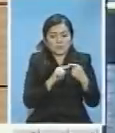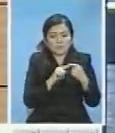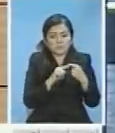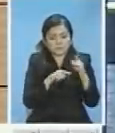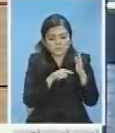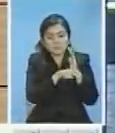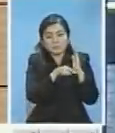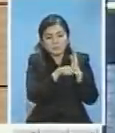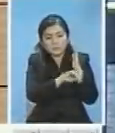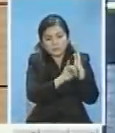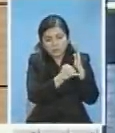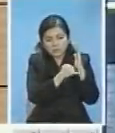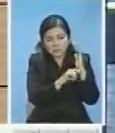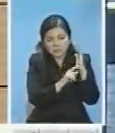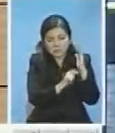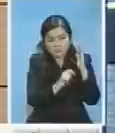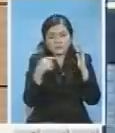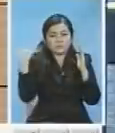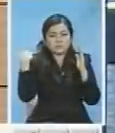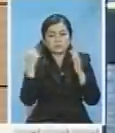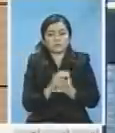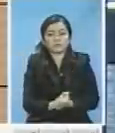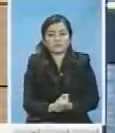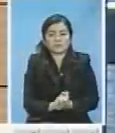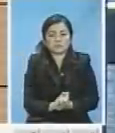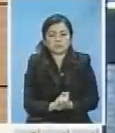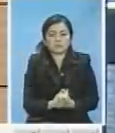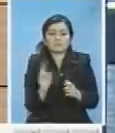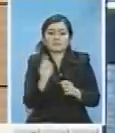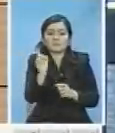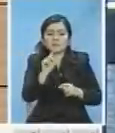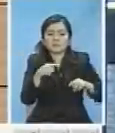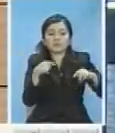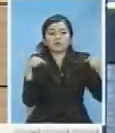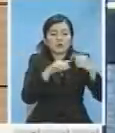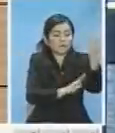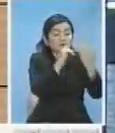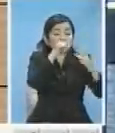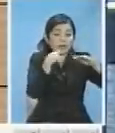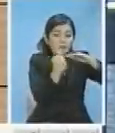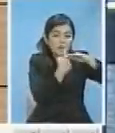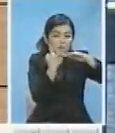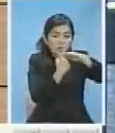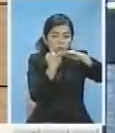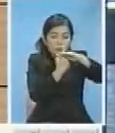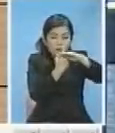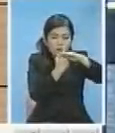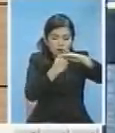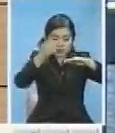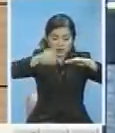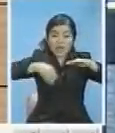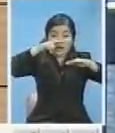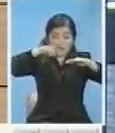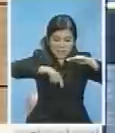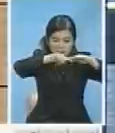ดที่ผ่านมาว่าเป็นเพราะเฮลิคอปเตอร์ของกองทัพเรือไทยบินลุกล้ำดินแดนกัมพูชา